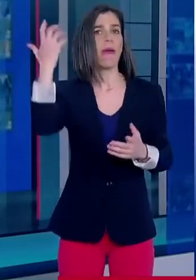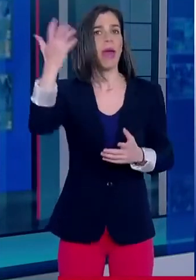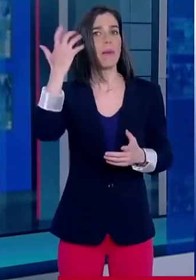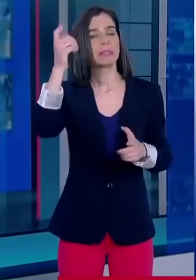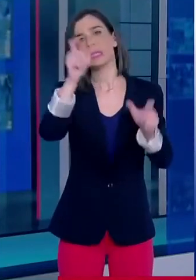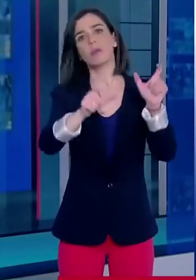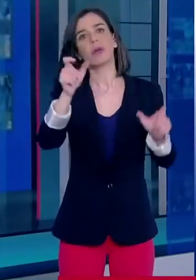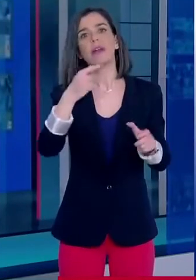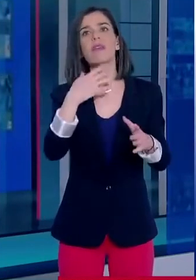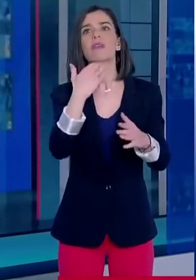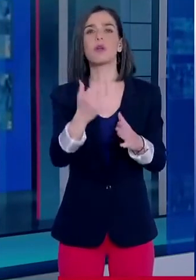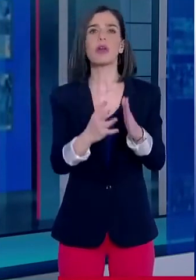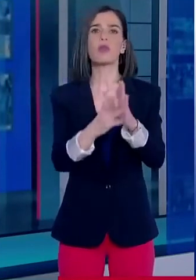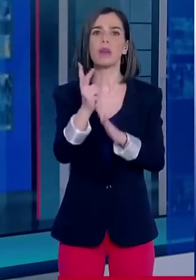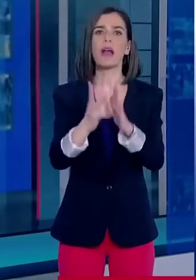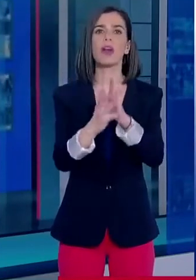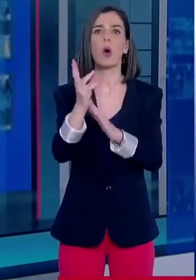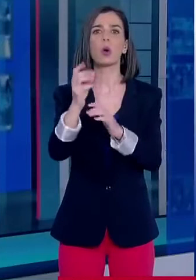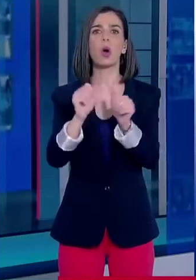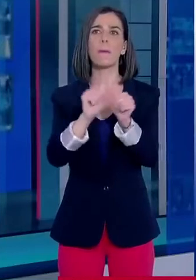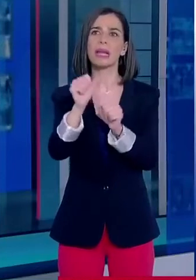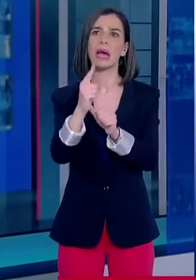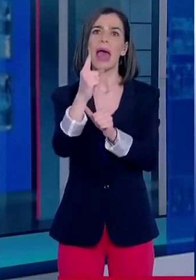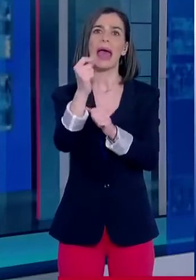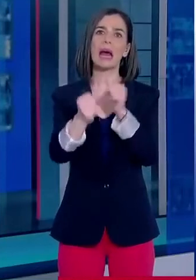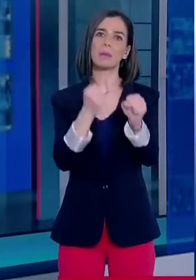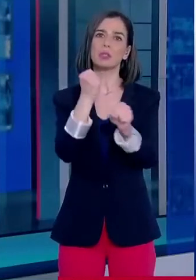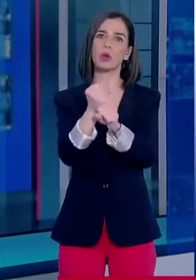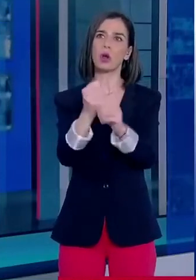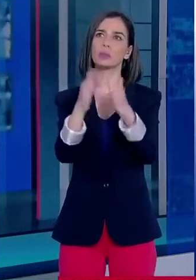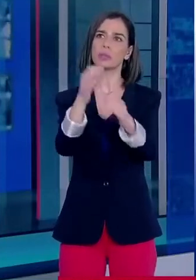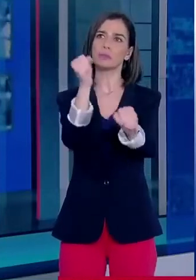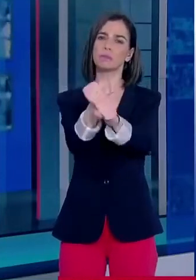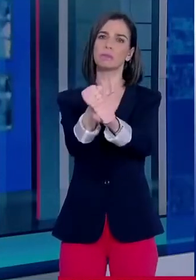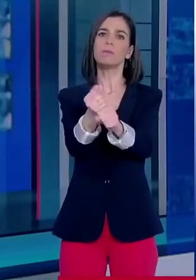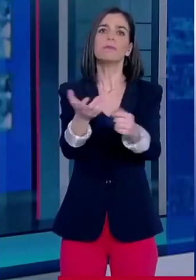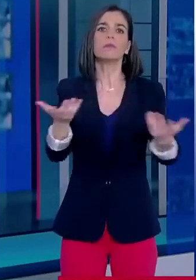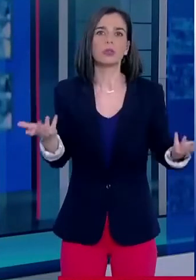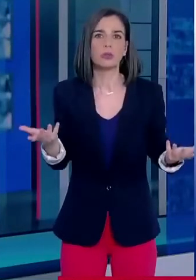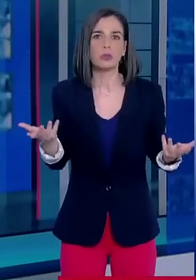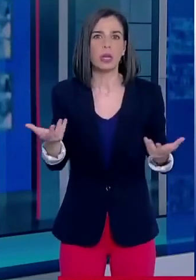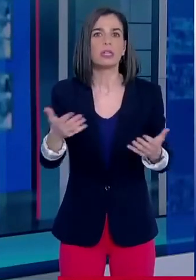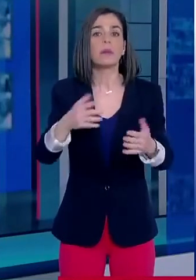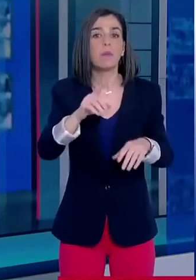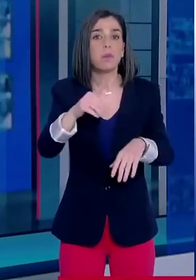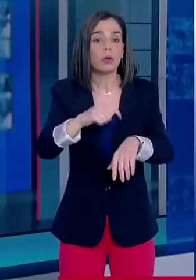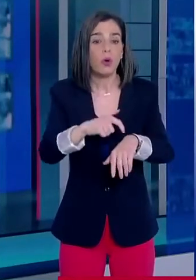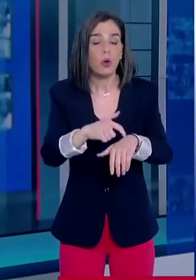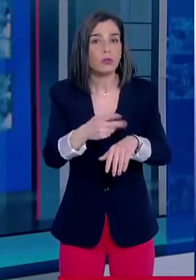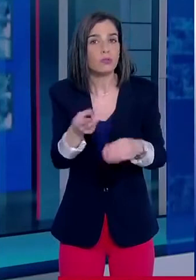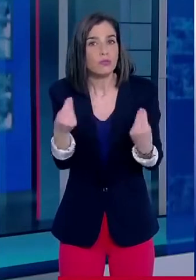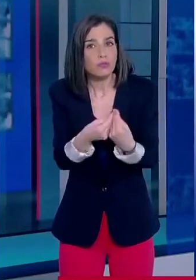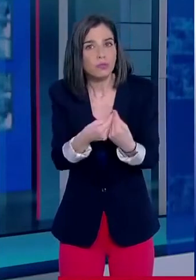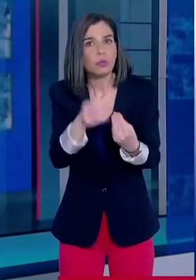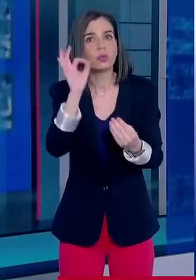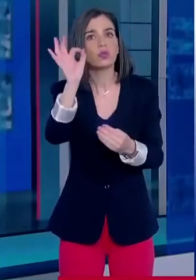του WHO, να κρατήσει 12 με 18 μήνες. Δηλαδή θα παραμείνει η χώρα 1,5 χρόνο σε lockdown. Και πότε είναι καλύτερο να ανοίξουν κάποια πράγματα για